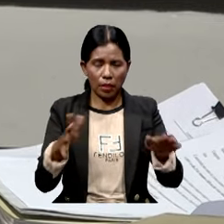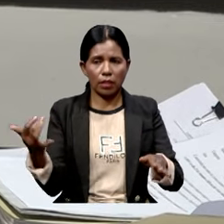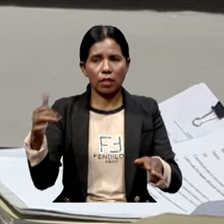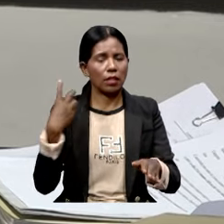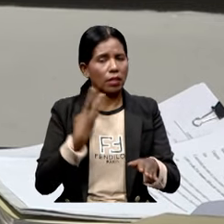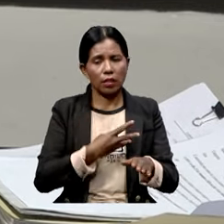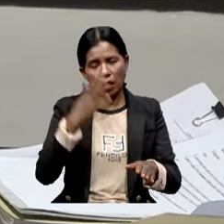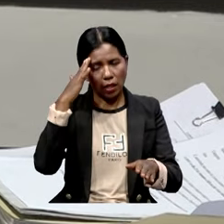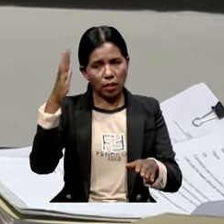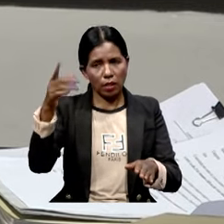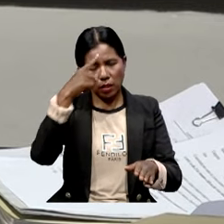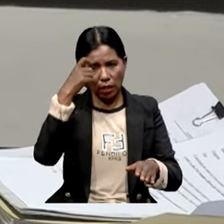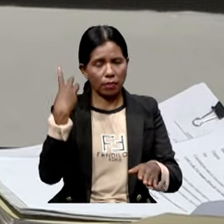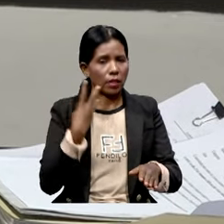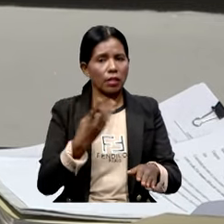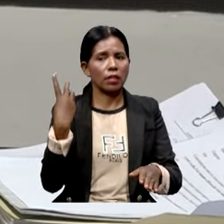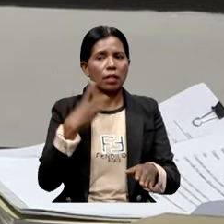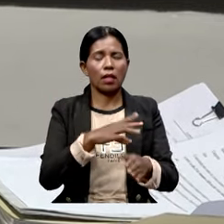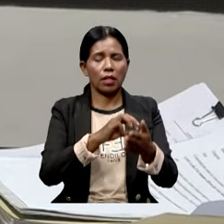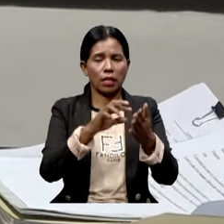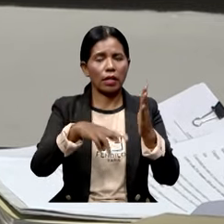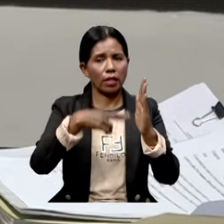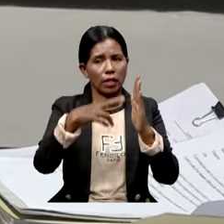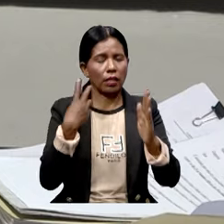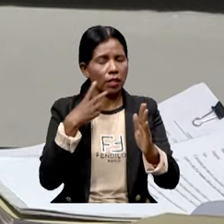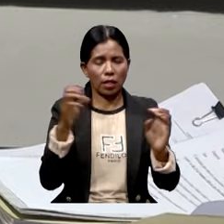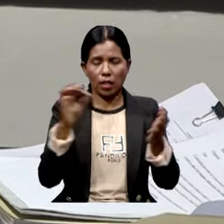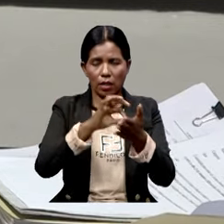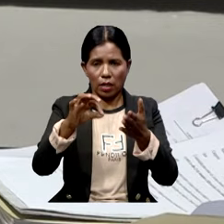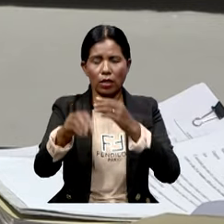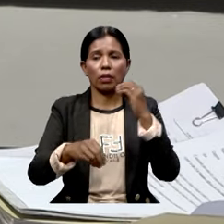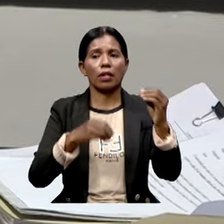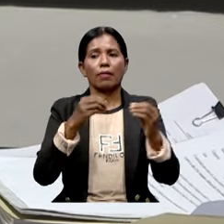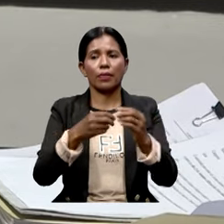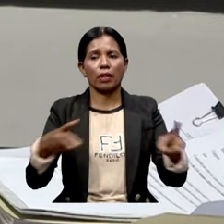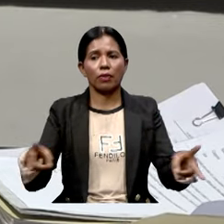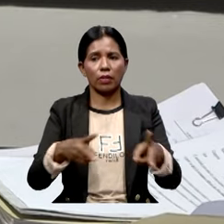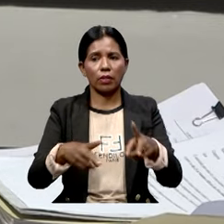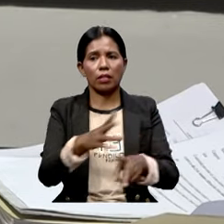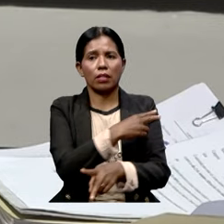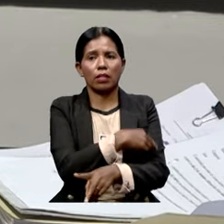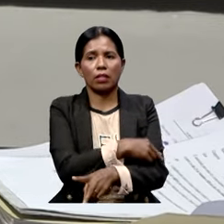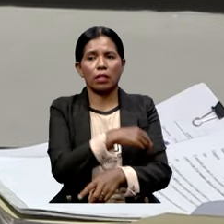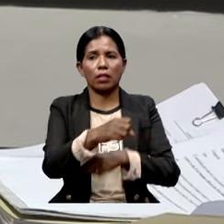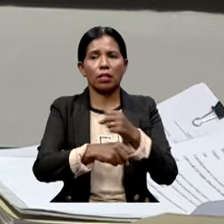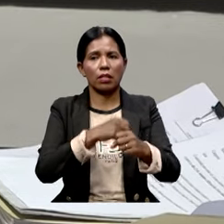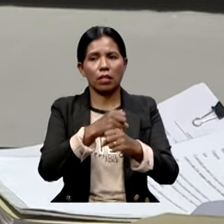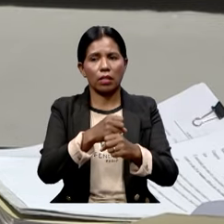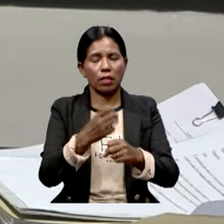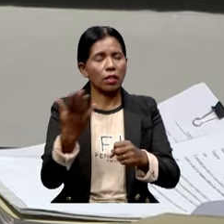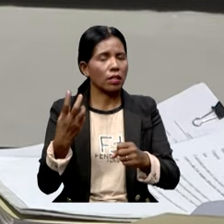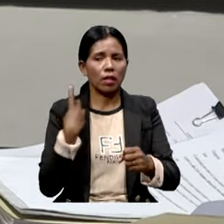italah ten tamba iha na ba italah kere iha nini kriteria italah kere kata voluntário iha centro saúde dane tina hira ni italah kere ke